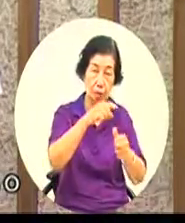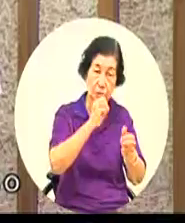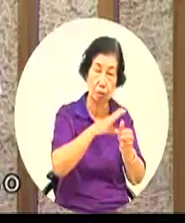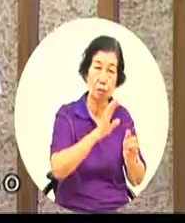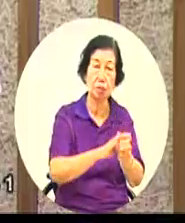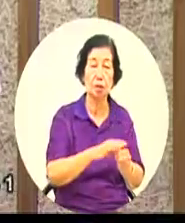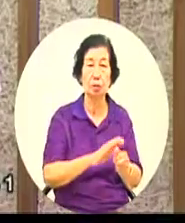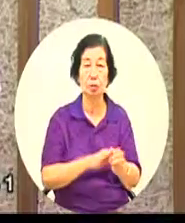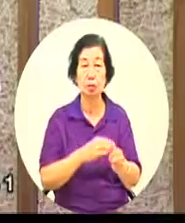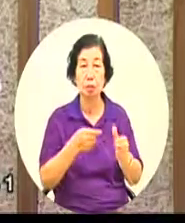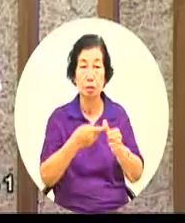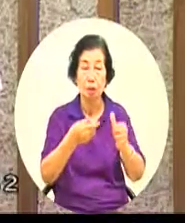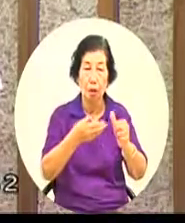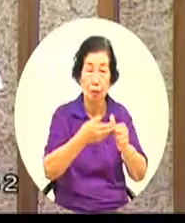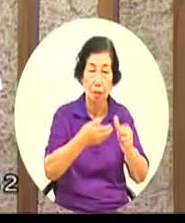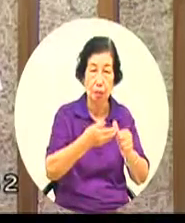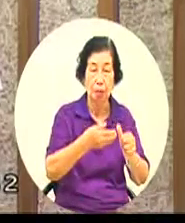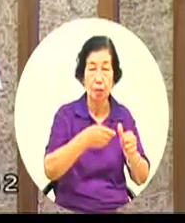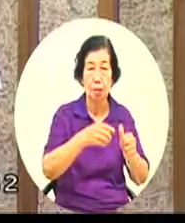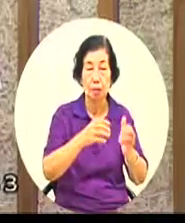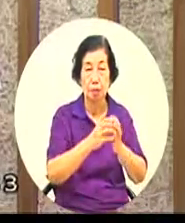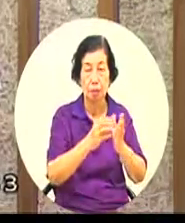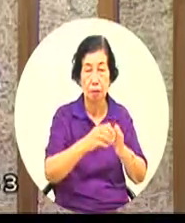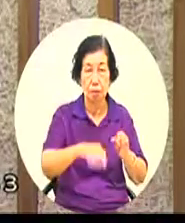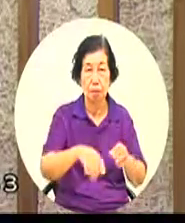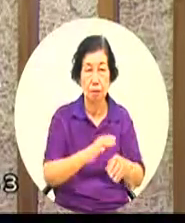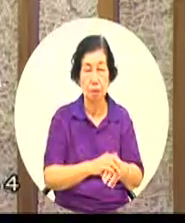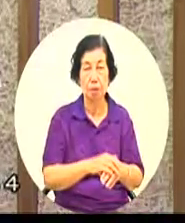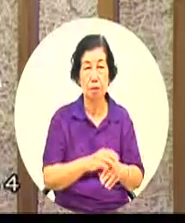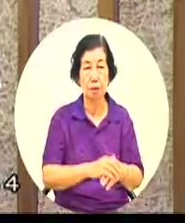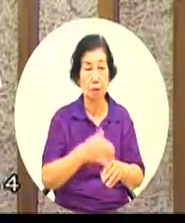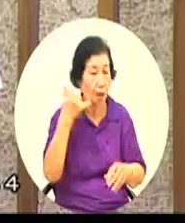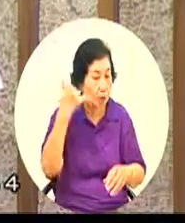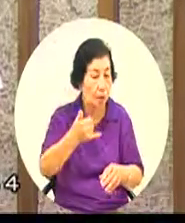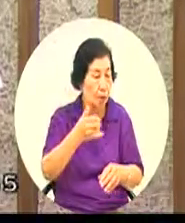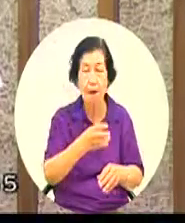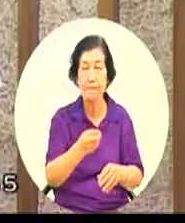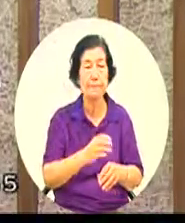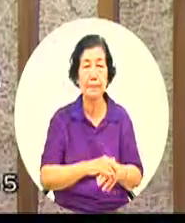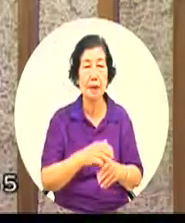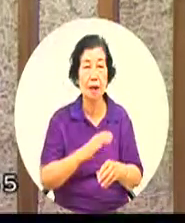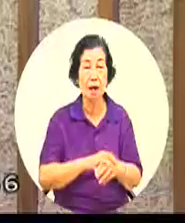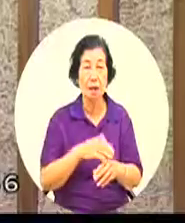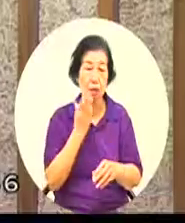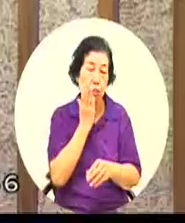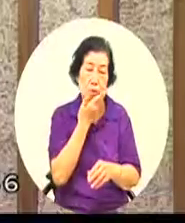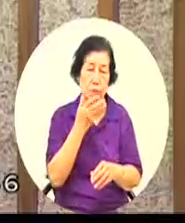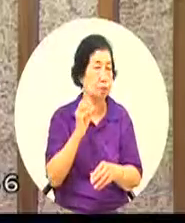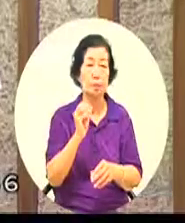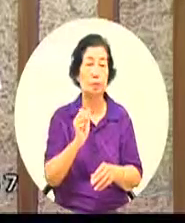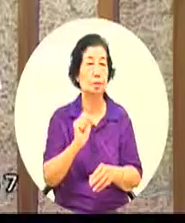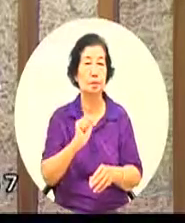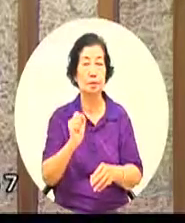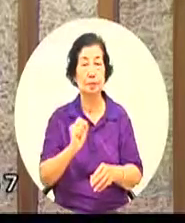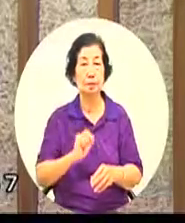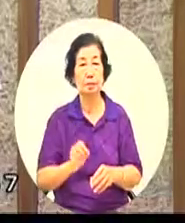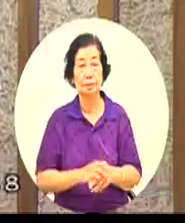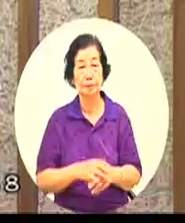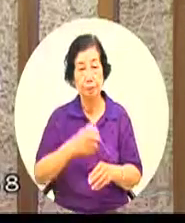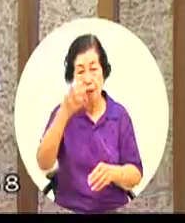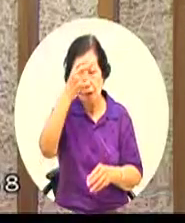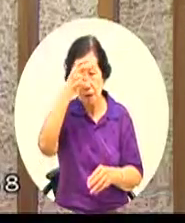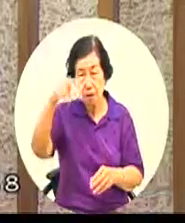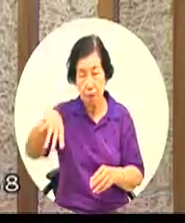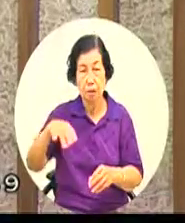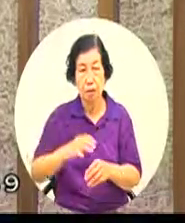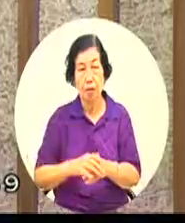被处分的。所以说，这个现在我接了三年，已经没有不敢隐匿。那刚才议员讲到说。警察局它的数据会比较多、